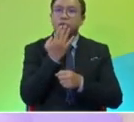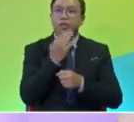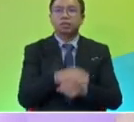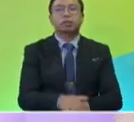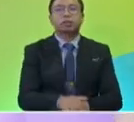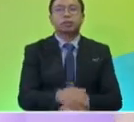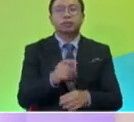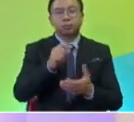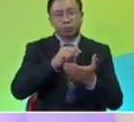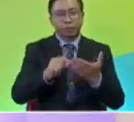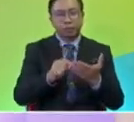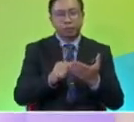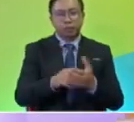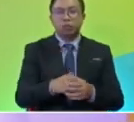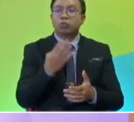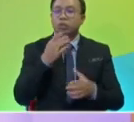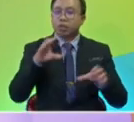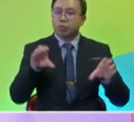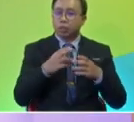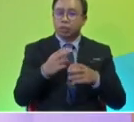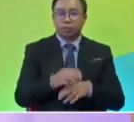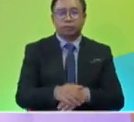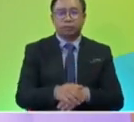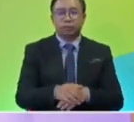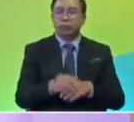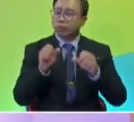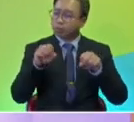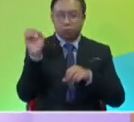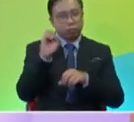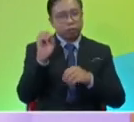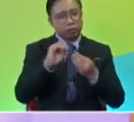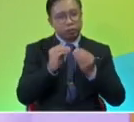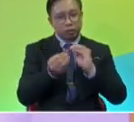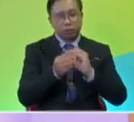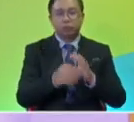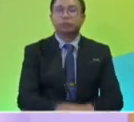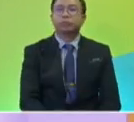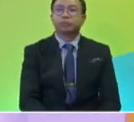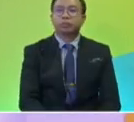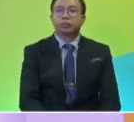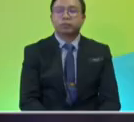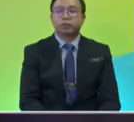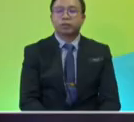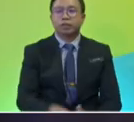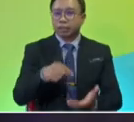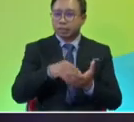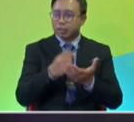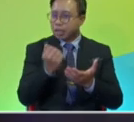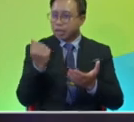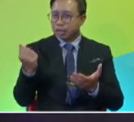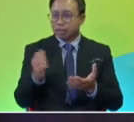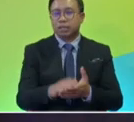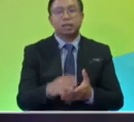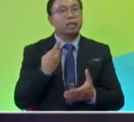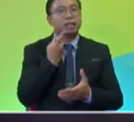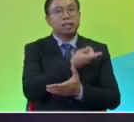kita ambil pen marker yang warna-warni tu kita buatkan hiasan dia boleh tak ada masalah fan Mudah saja sebab ini alatan yang kita